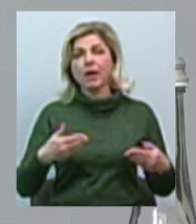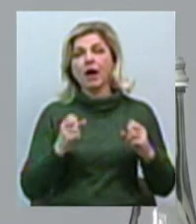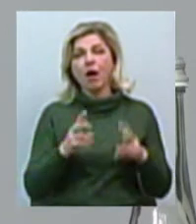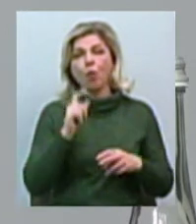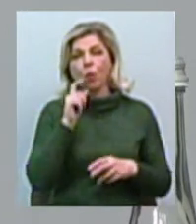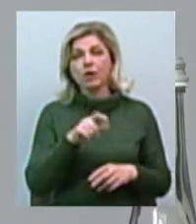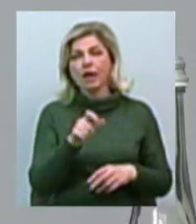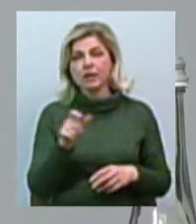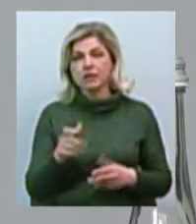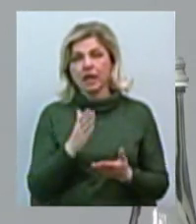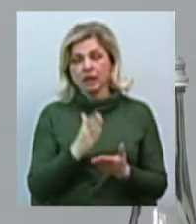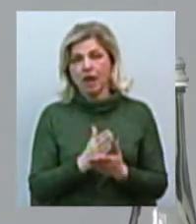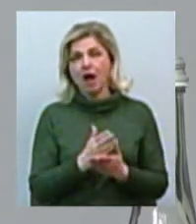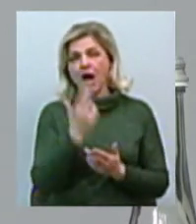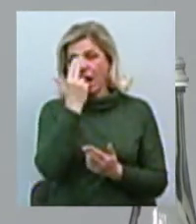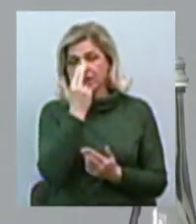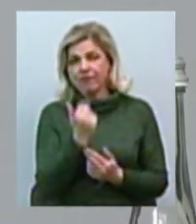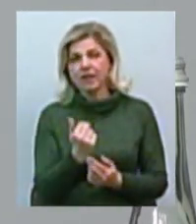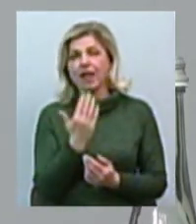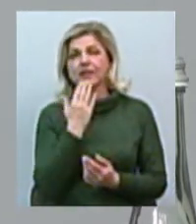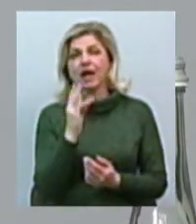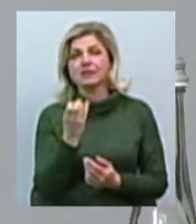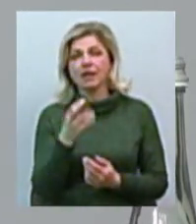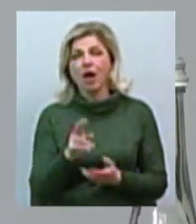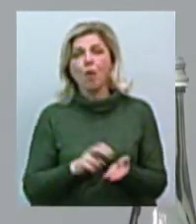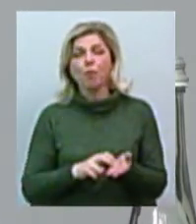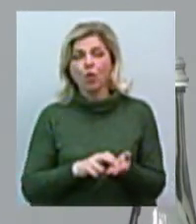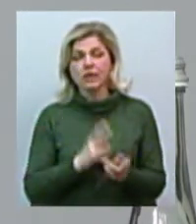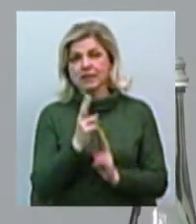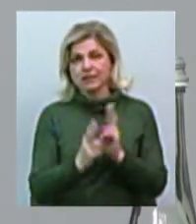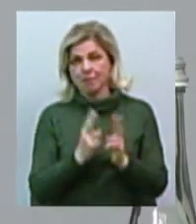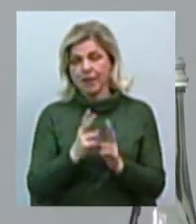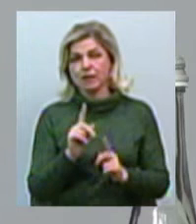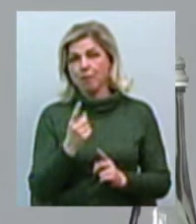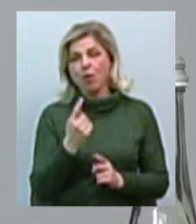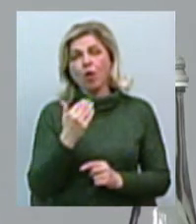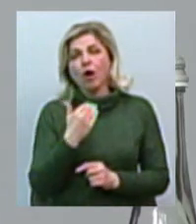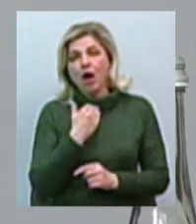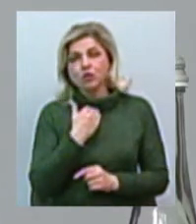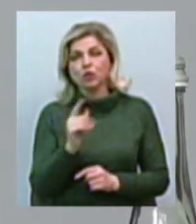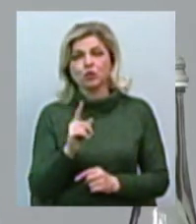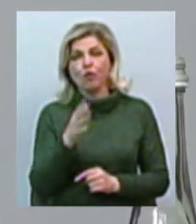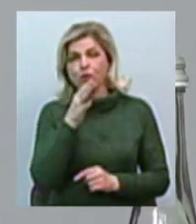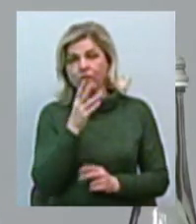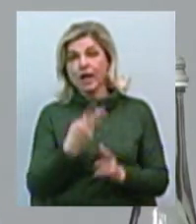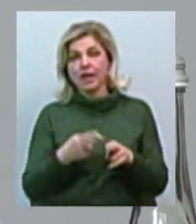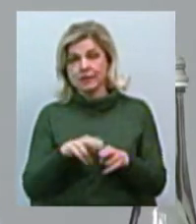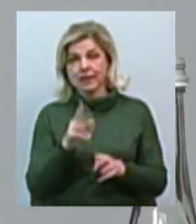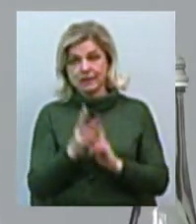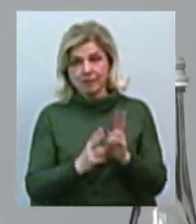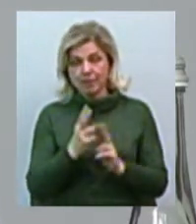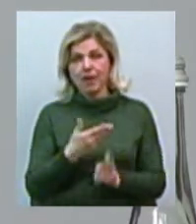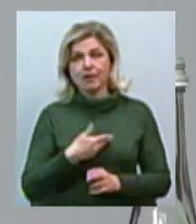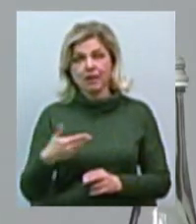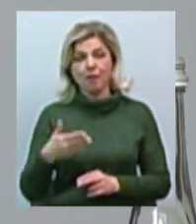які є достатньо консервативною нацією, боїмося цих змін, тому що здається, що під час цих змін нам